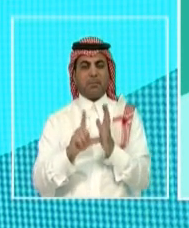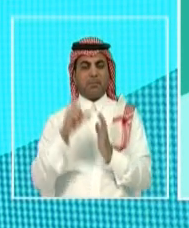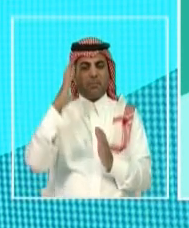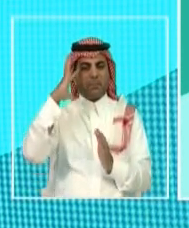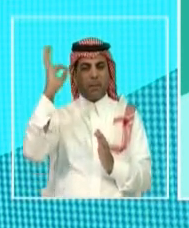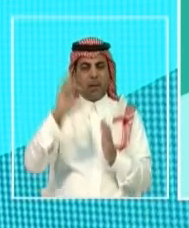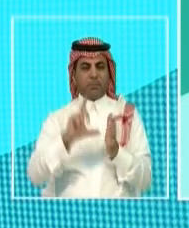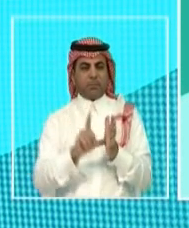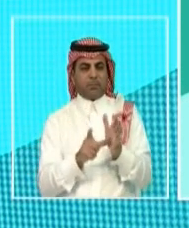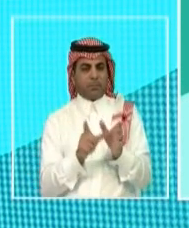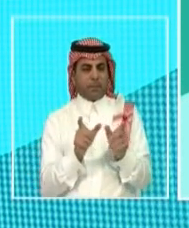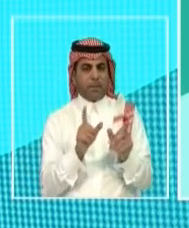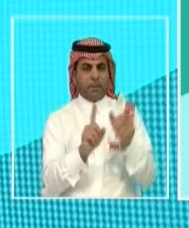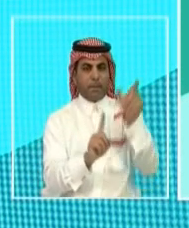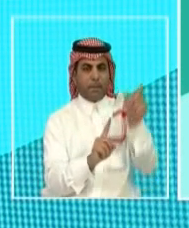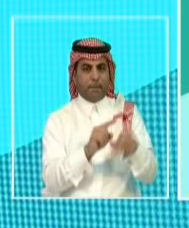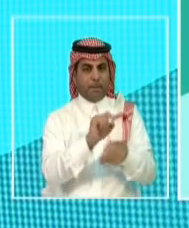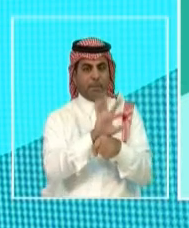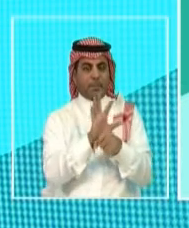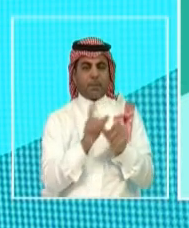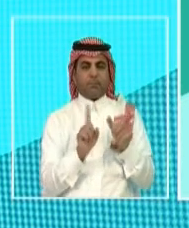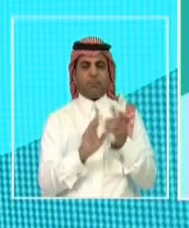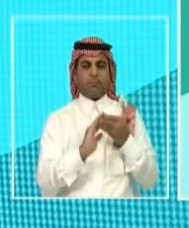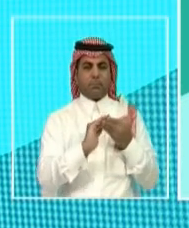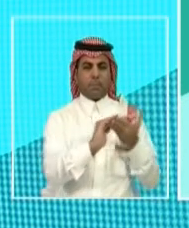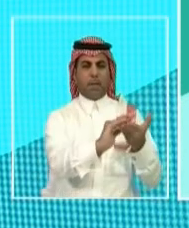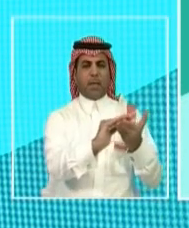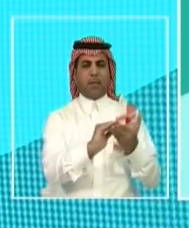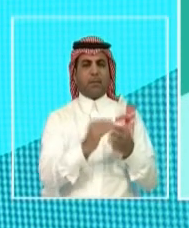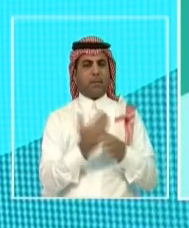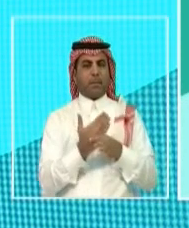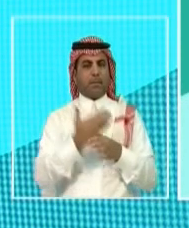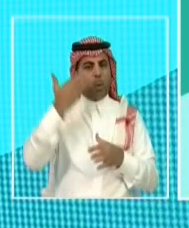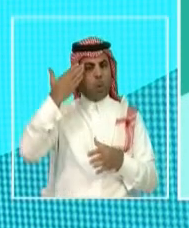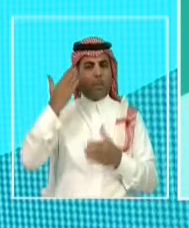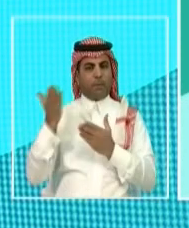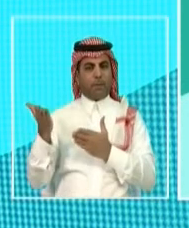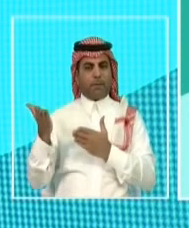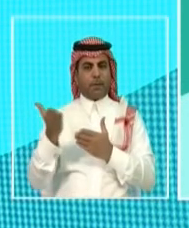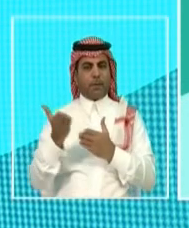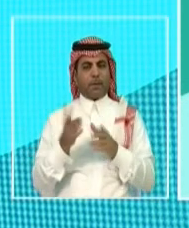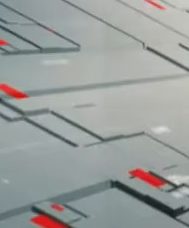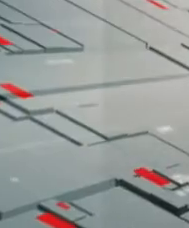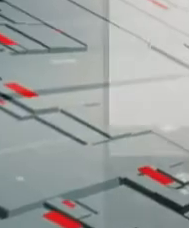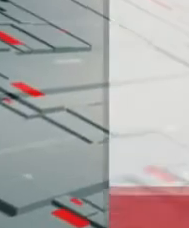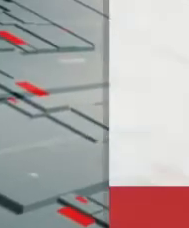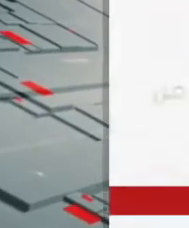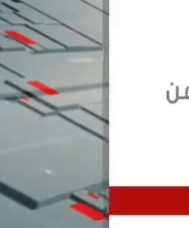ومن قبل خبراء وكوادر مدربة ومهيئة للتعامل مع ذلك.